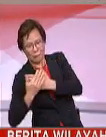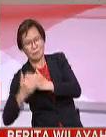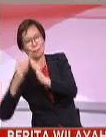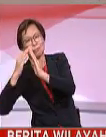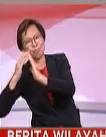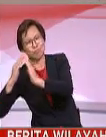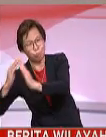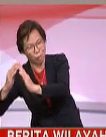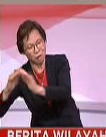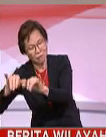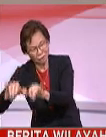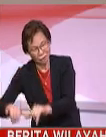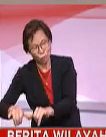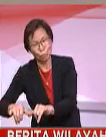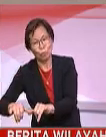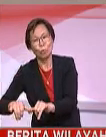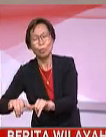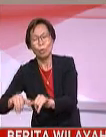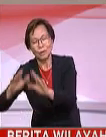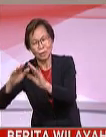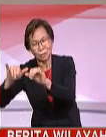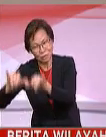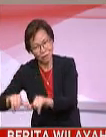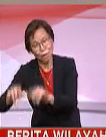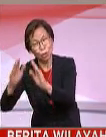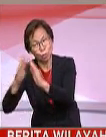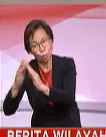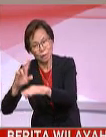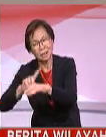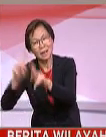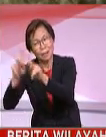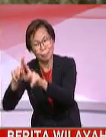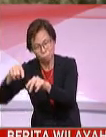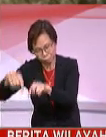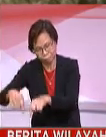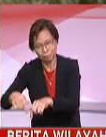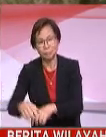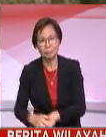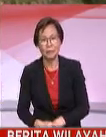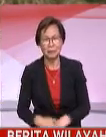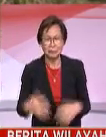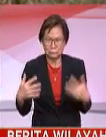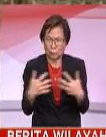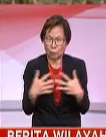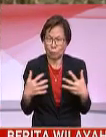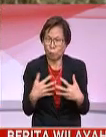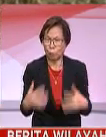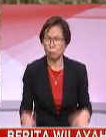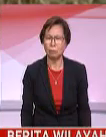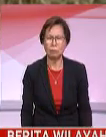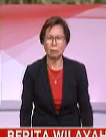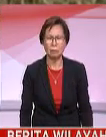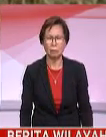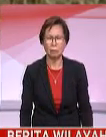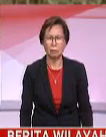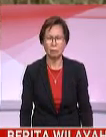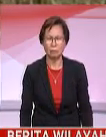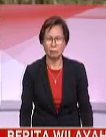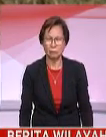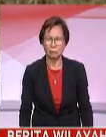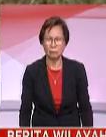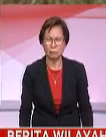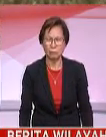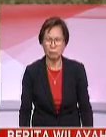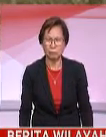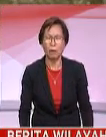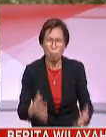semula mendiami rumah bangsal di kampung itu. Aku takutlah mati itu kok